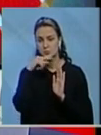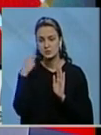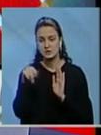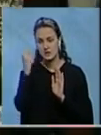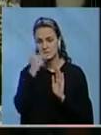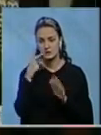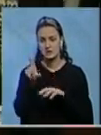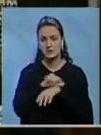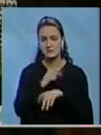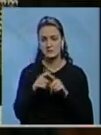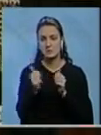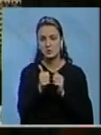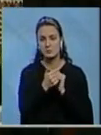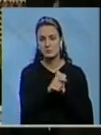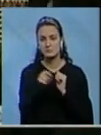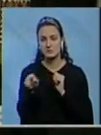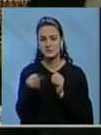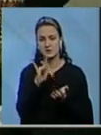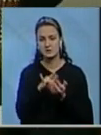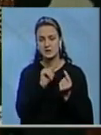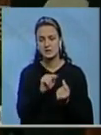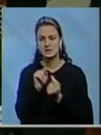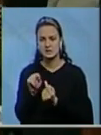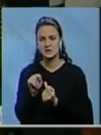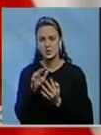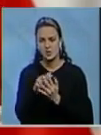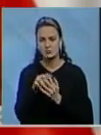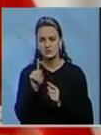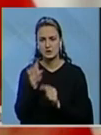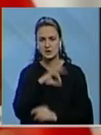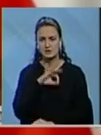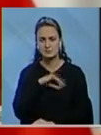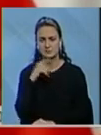გავლენას მეზობლების წინააღმდეგ აგრესიასა და პროპაგანდისტულ ომში იყენებს.